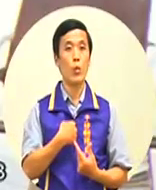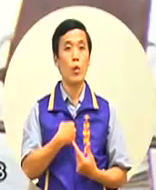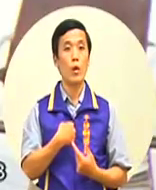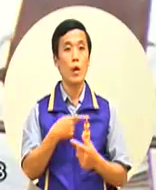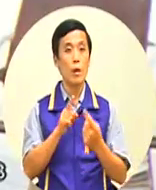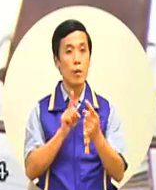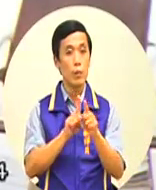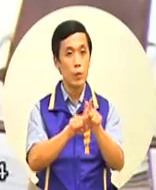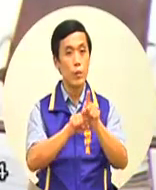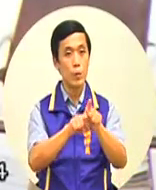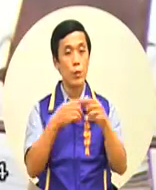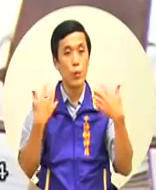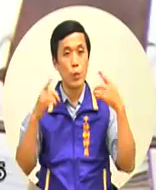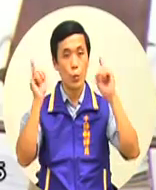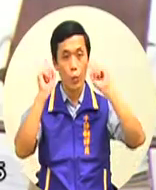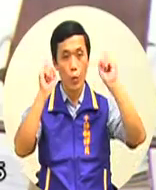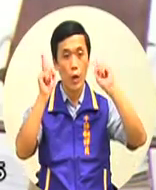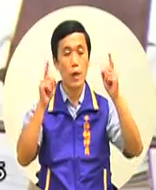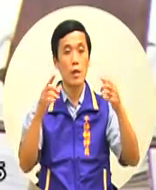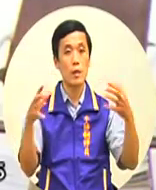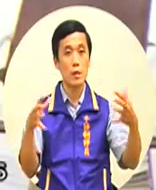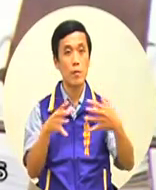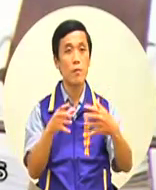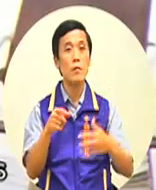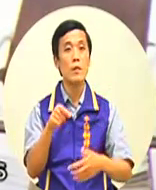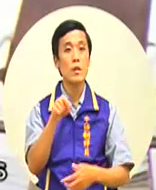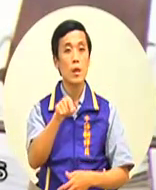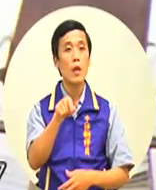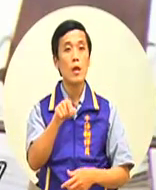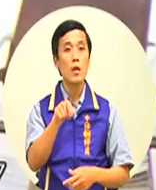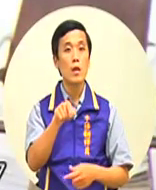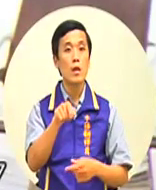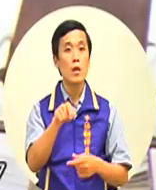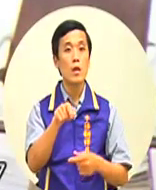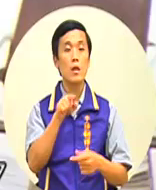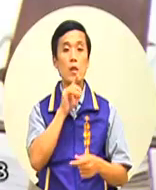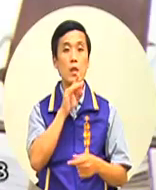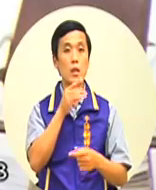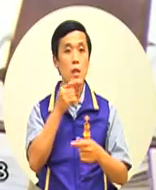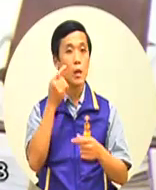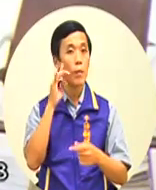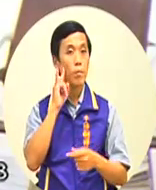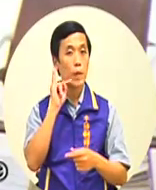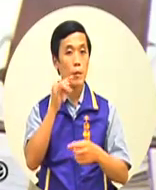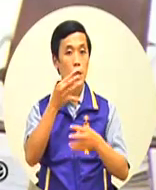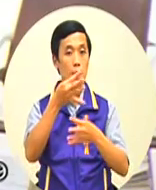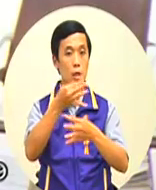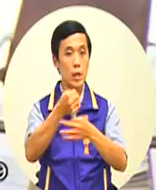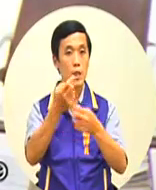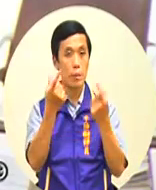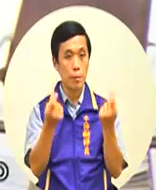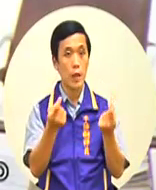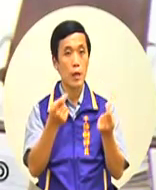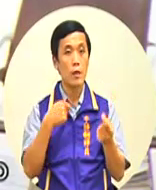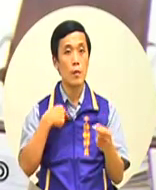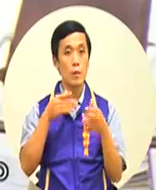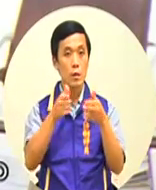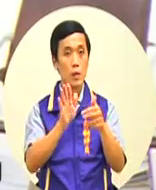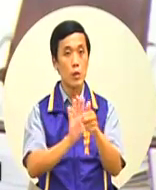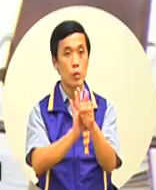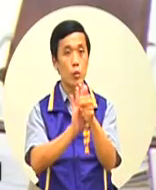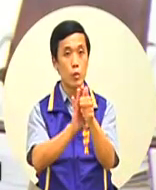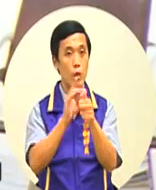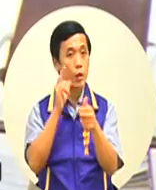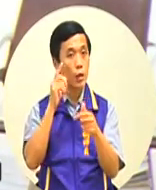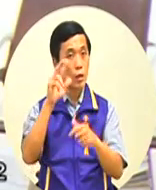一起哦，啊，那当天就刚好是母亲节嘛哈。那我们也就去推广天天五七九